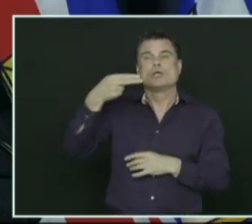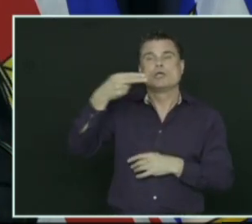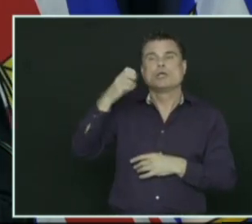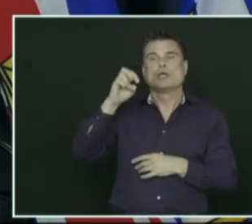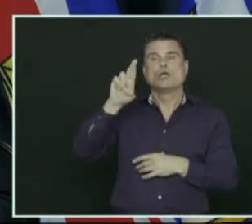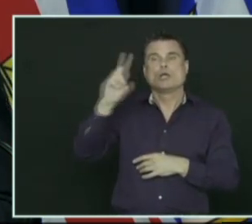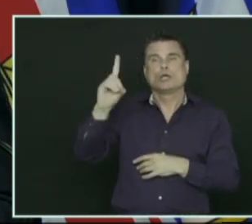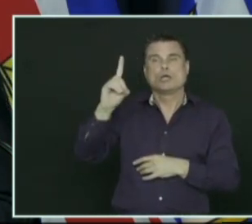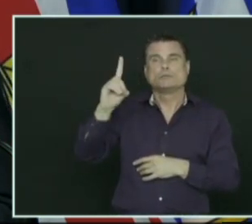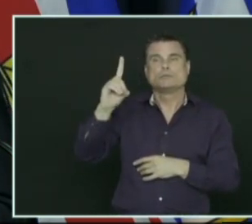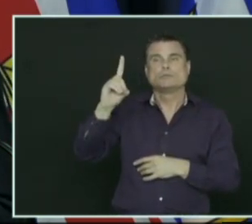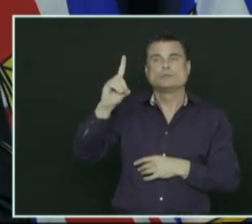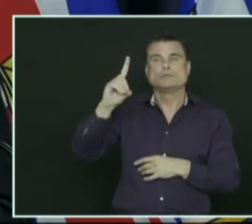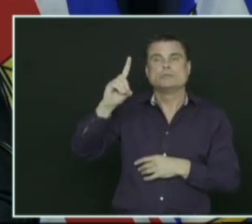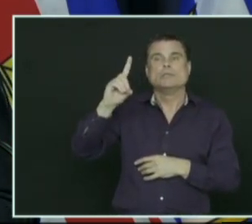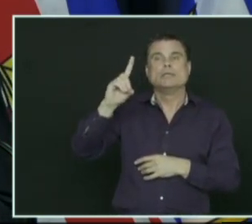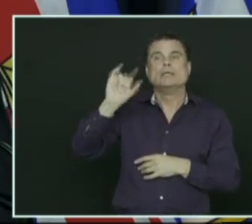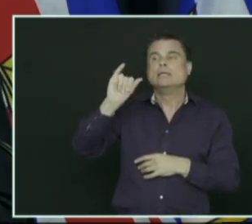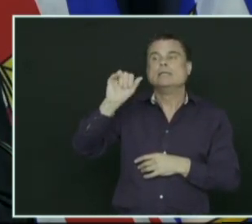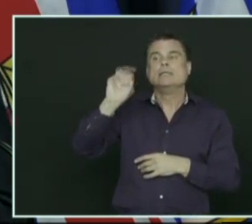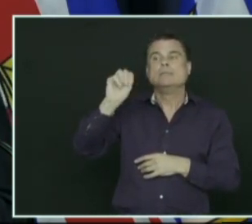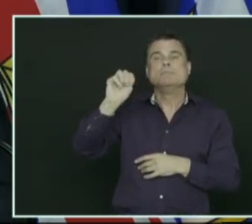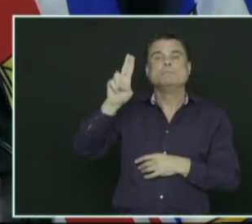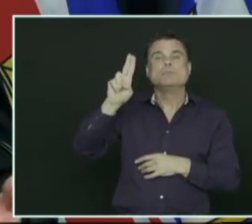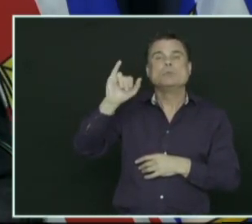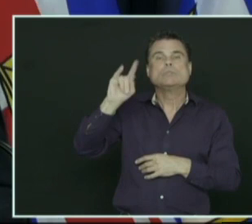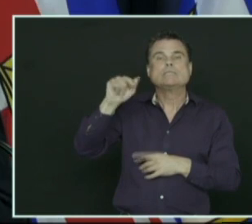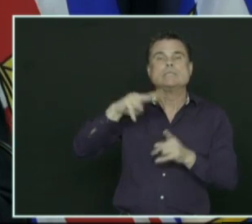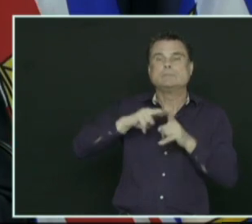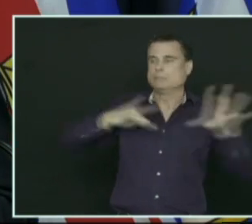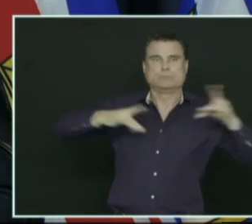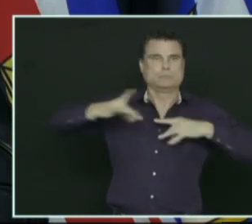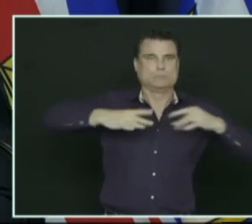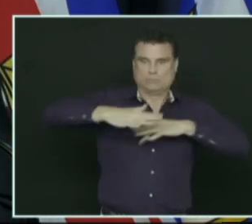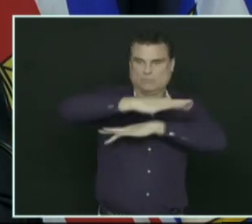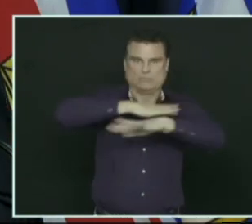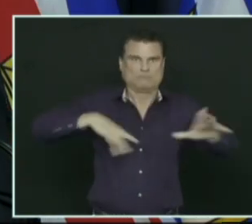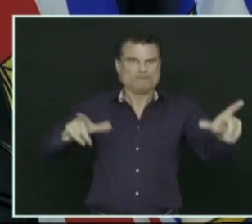20 de dimanche à lundi. Nous avons aussi